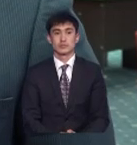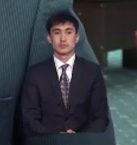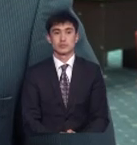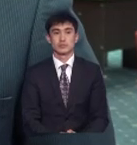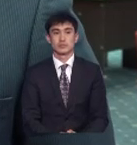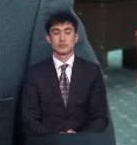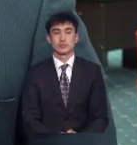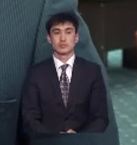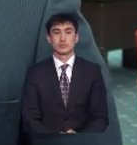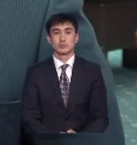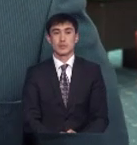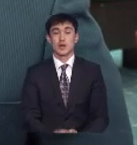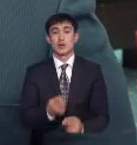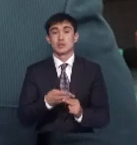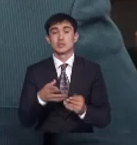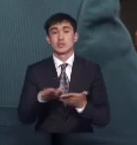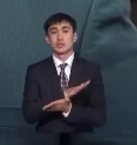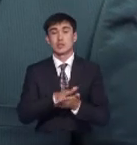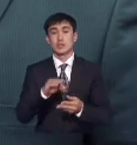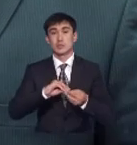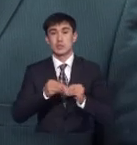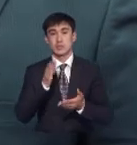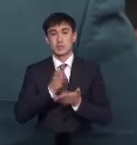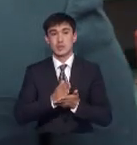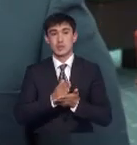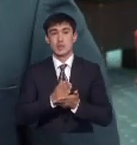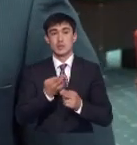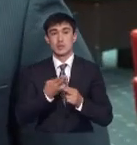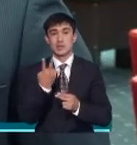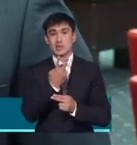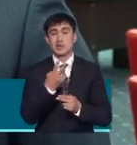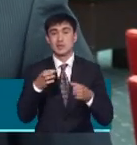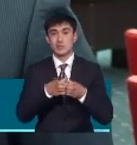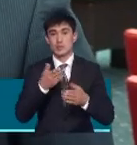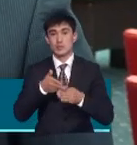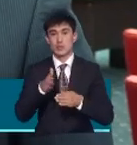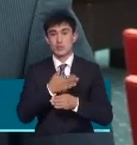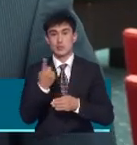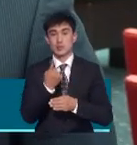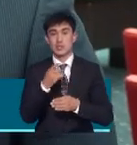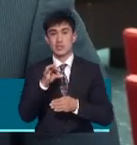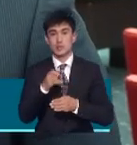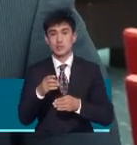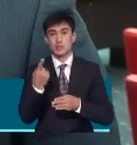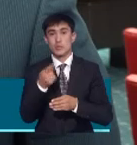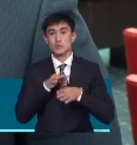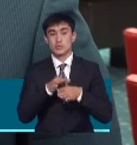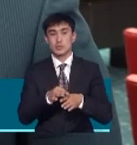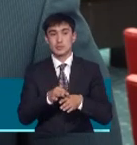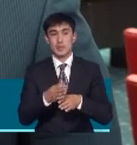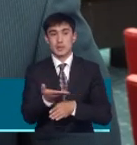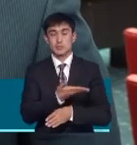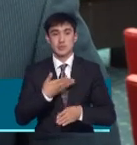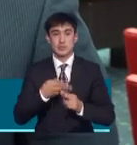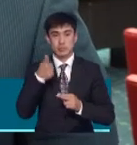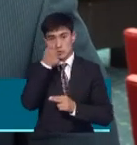Айта кетерлік, грант мәселесі бар. Ол жерде біздің екі лекке бөлінеді, екі этапқа. Екі этаптың бірінші этабын өткіздік. Ол жерде бізге